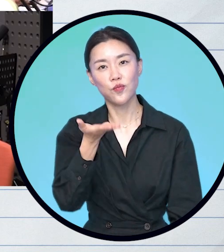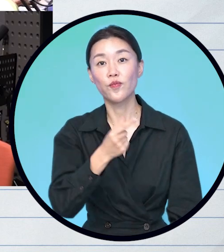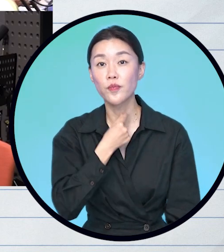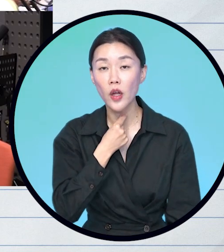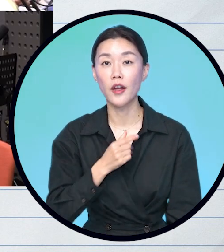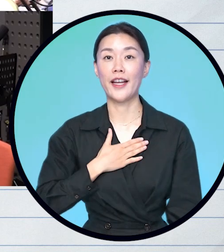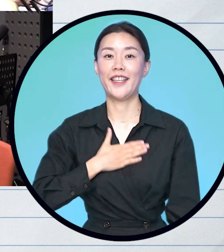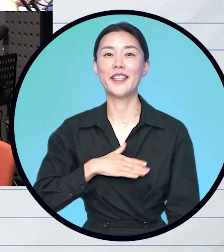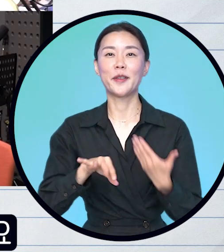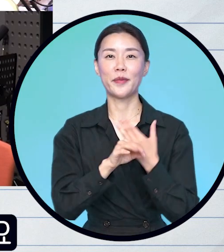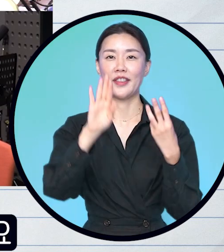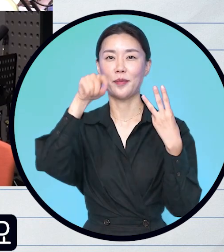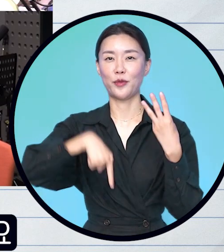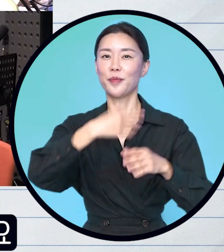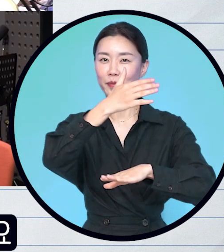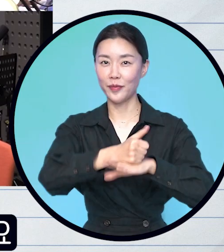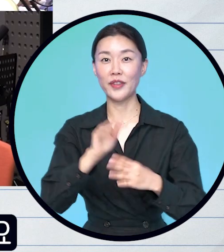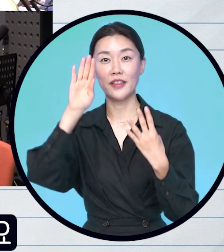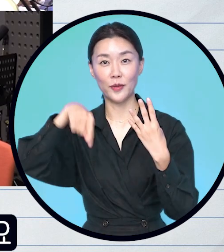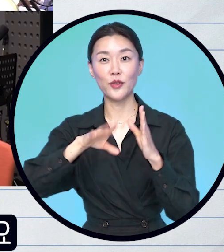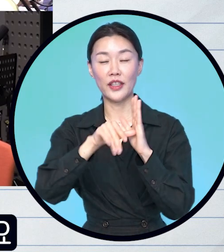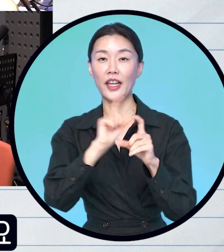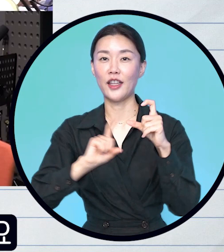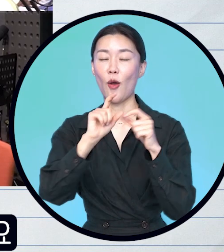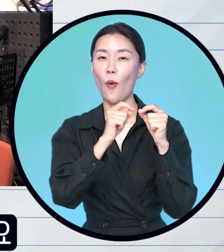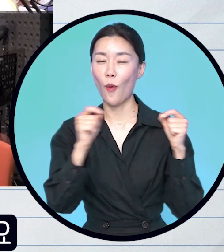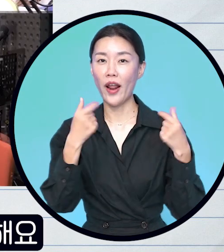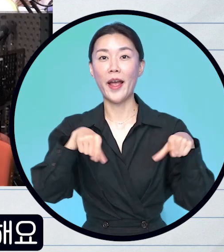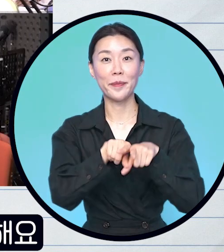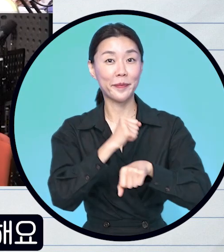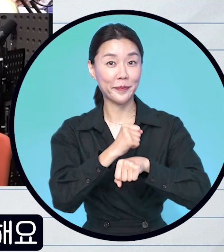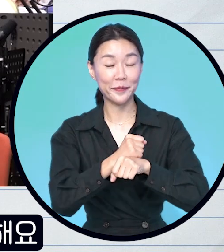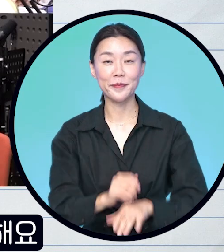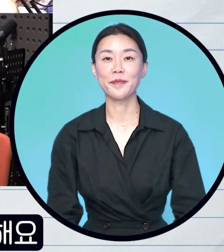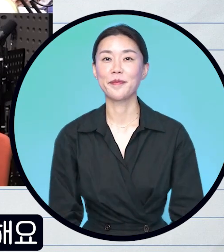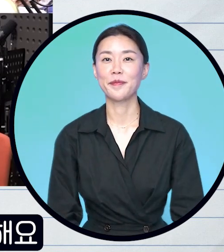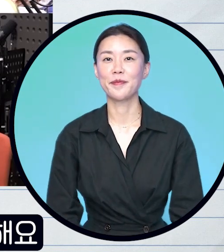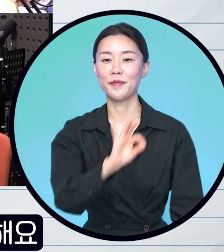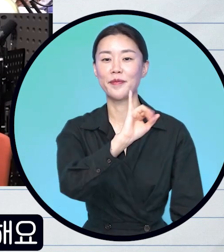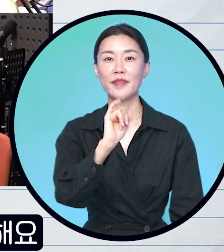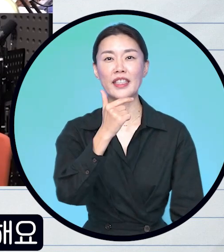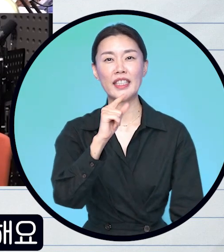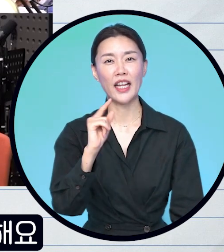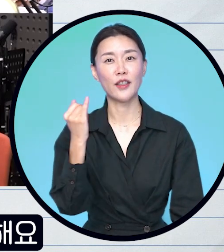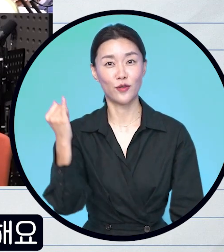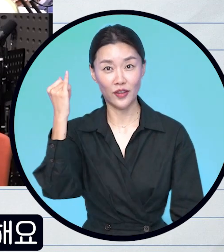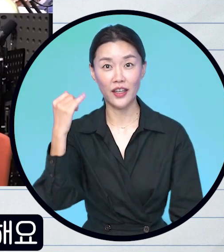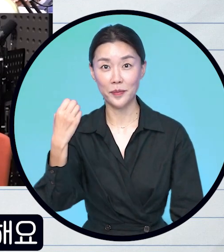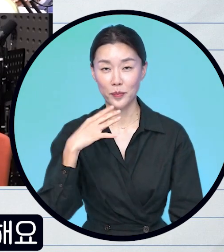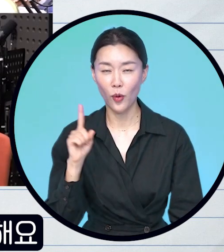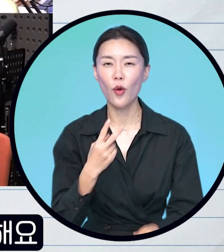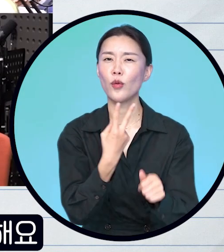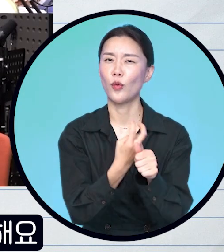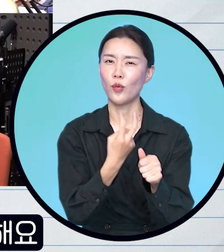저희 여기서 3부 마무리하고요. 4부에 조금 더 오래 함께 할게요. 잠시만요. 네. 이나누나님께서 어, 우리